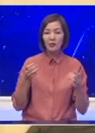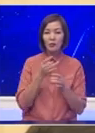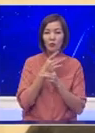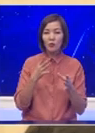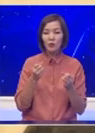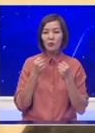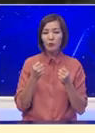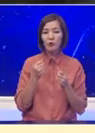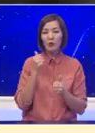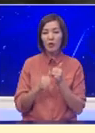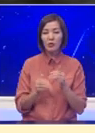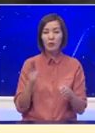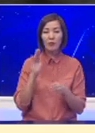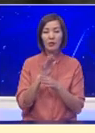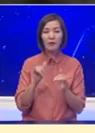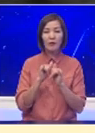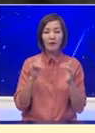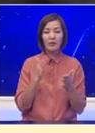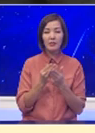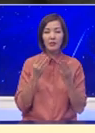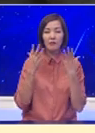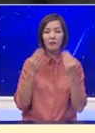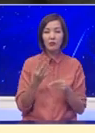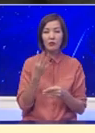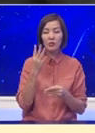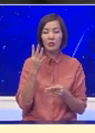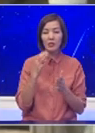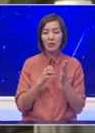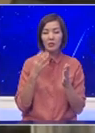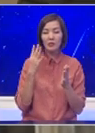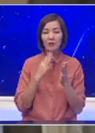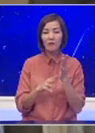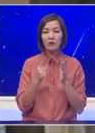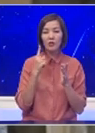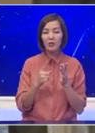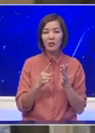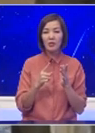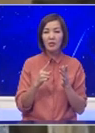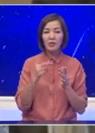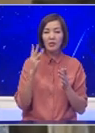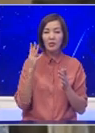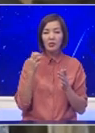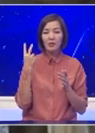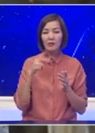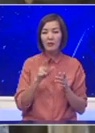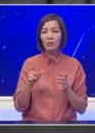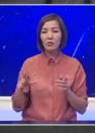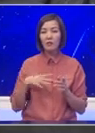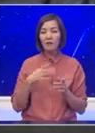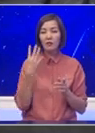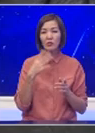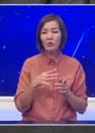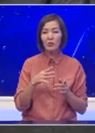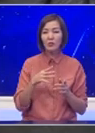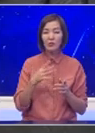и спортом ежегодно прибавляется. Сегодня оно составляет 491 320 человек. Это более 34% от